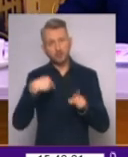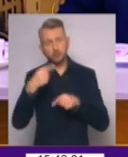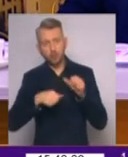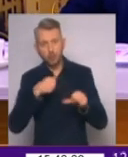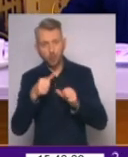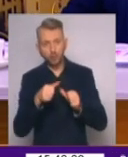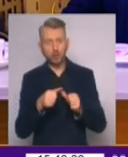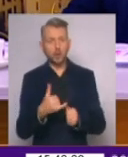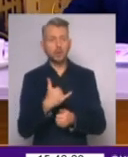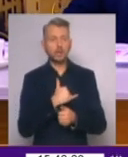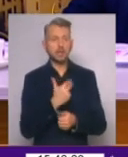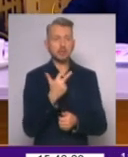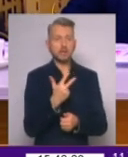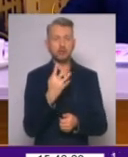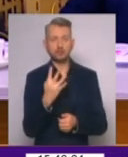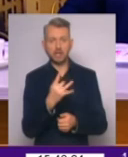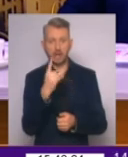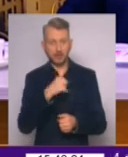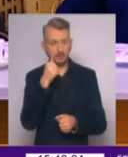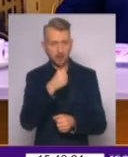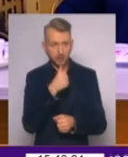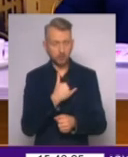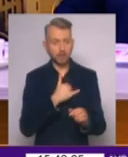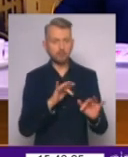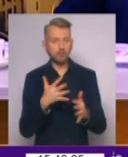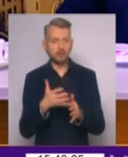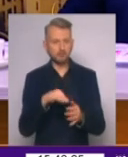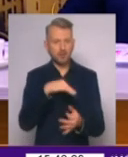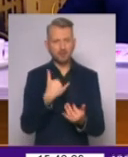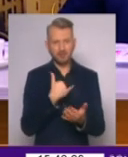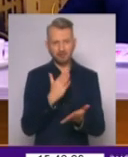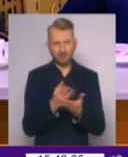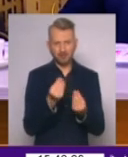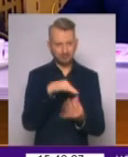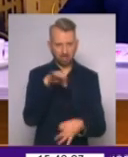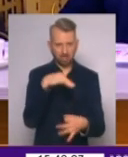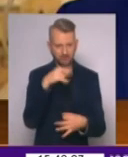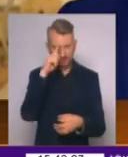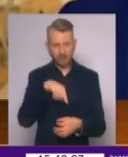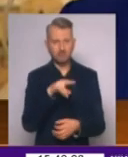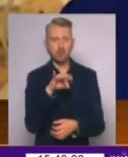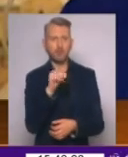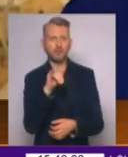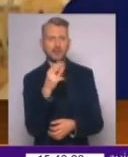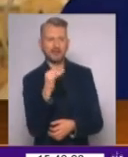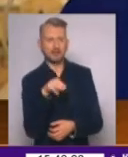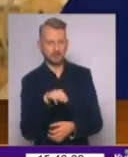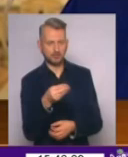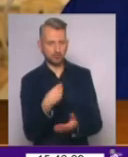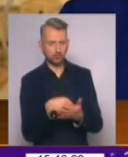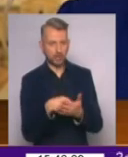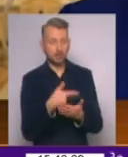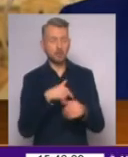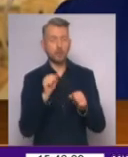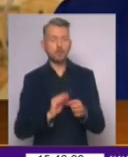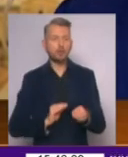у нас 3-4 рази на рік, оскільки у нас відбувається профіцит бюджету, ви знаєте, в Києві профіцит бюджету, налишок коштів, ми можемо